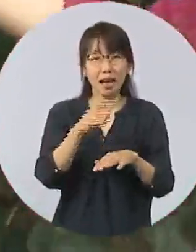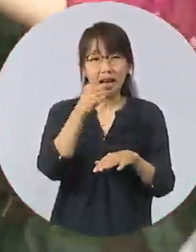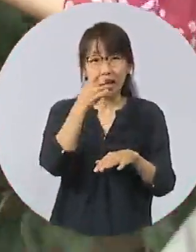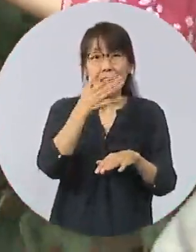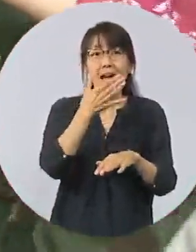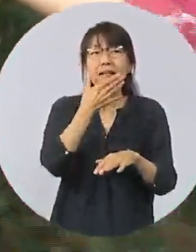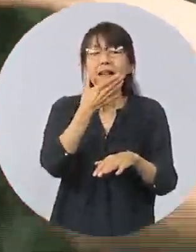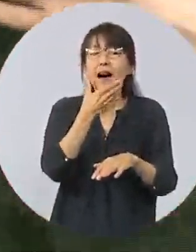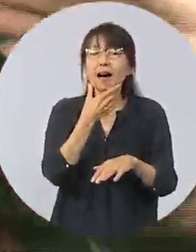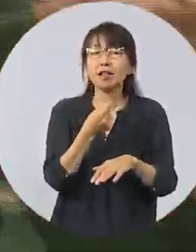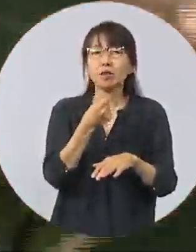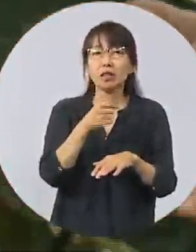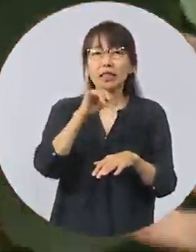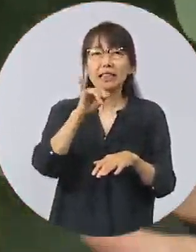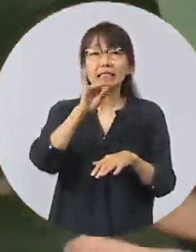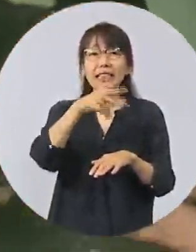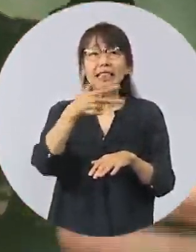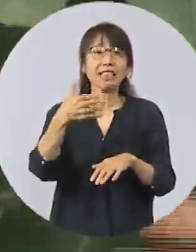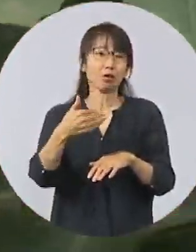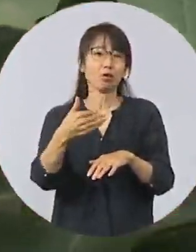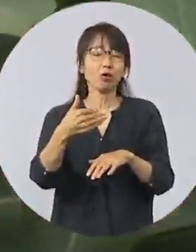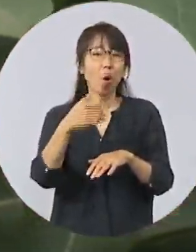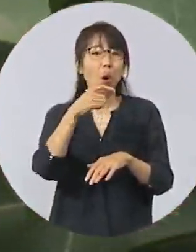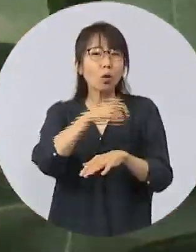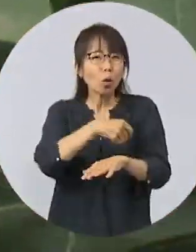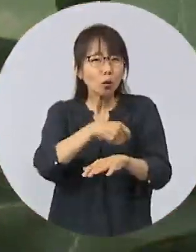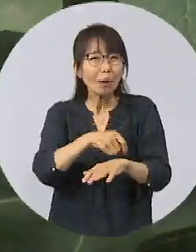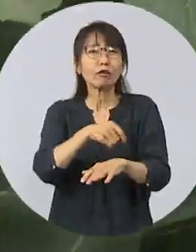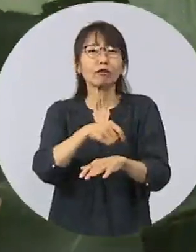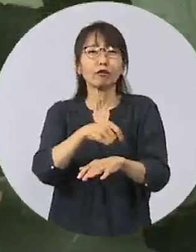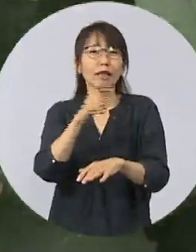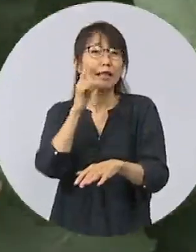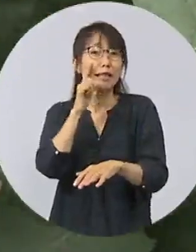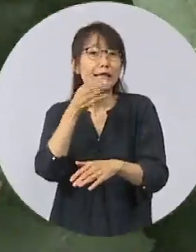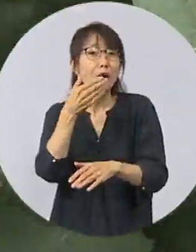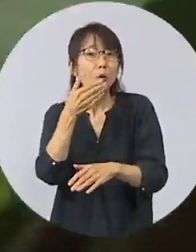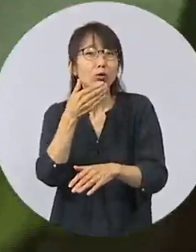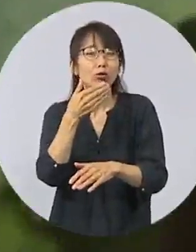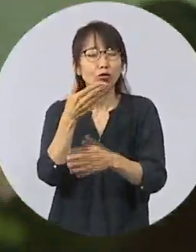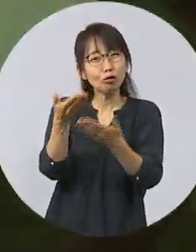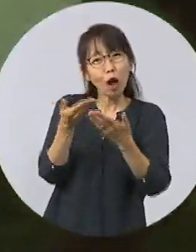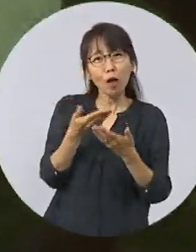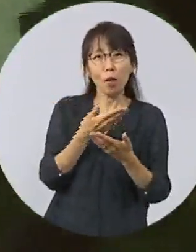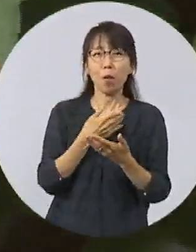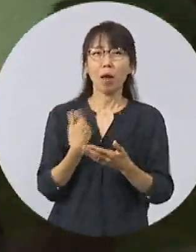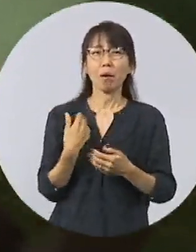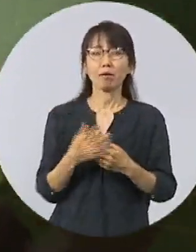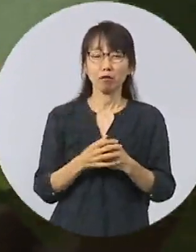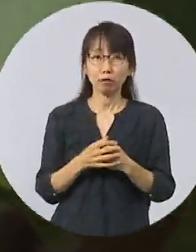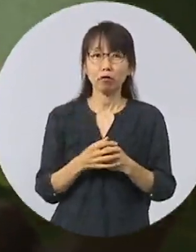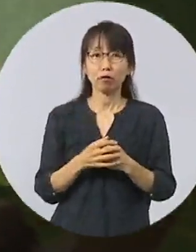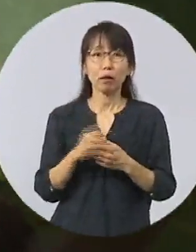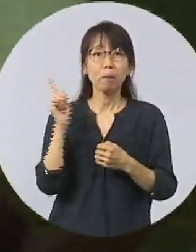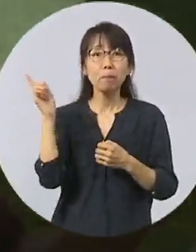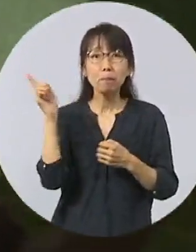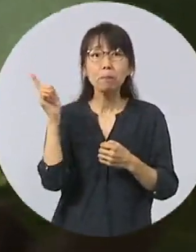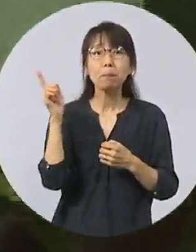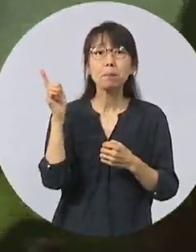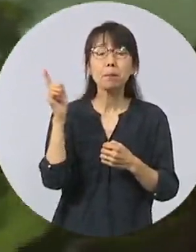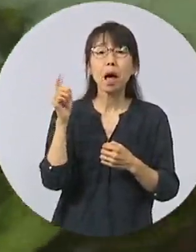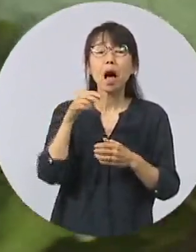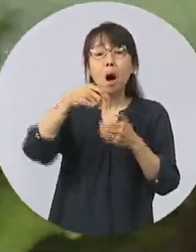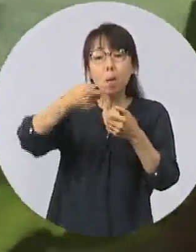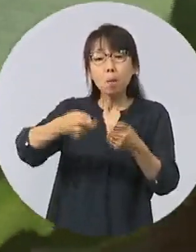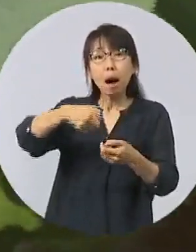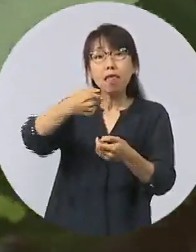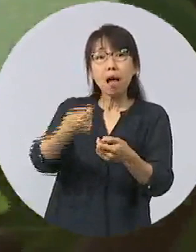の大好物であるイチジクを特別に試食させてもらいました。試食させてもらったのはバナナみたいに甘